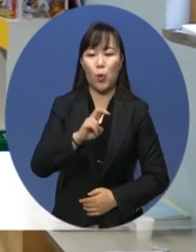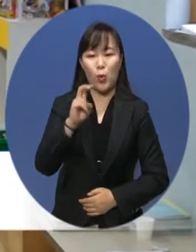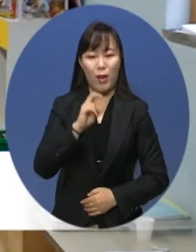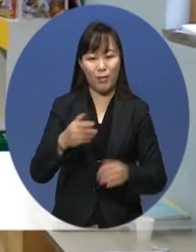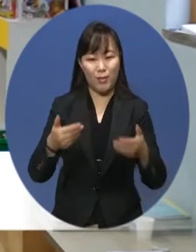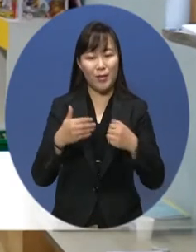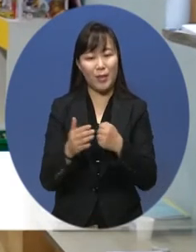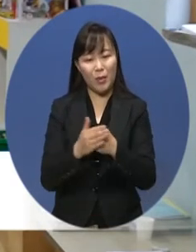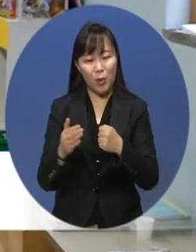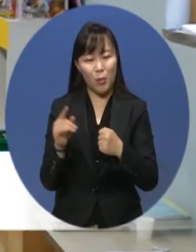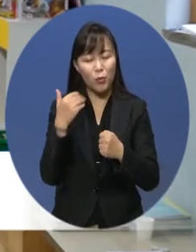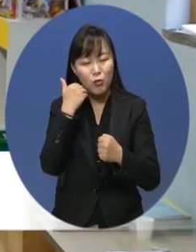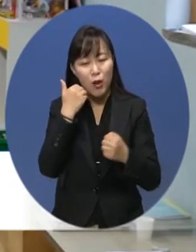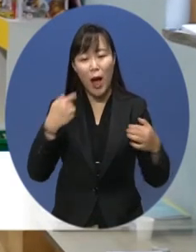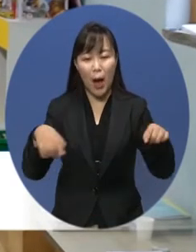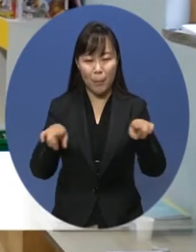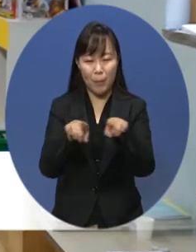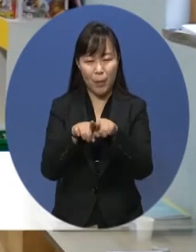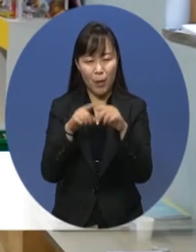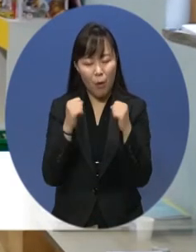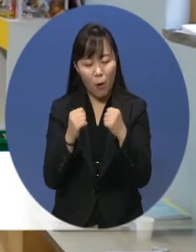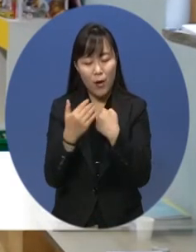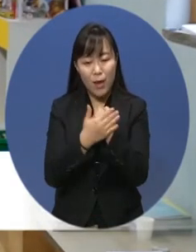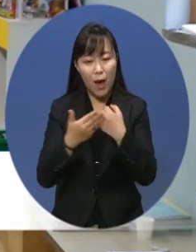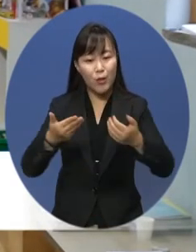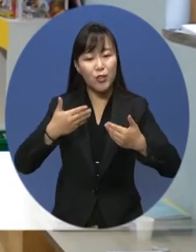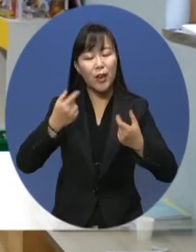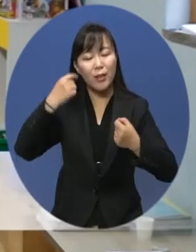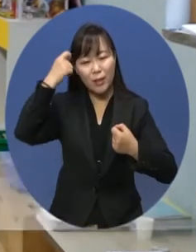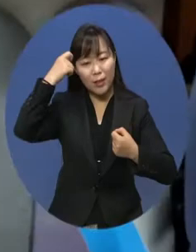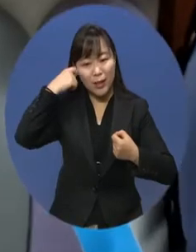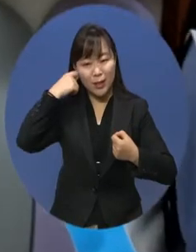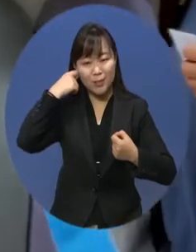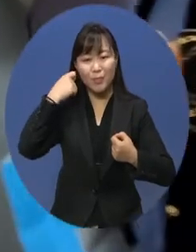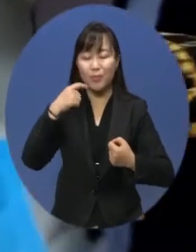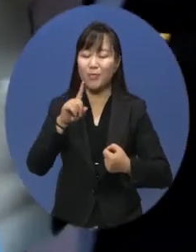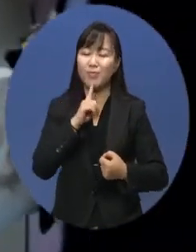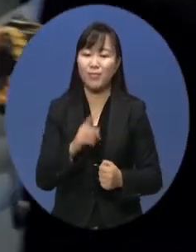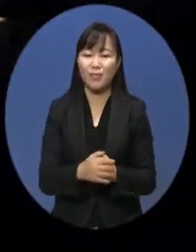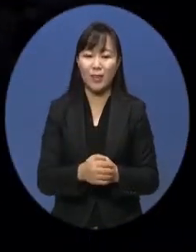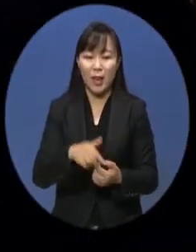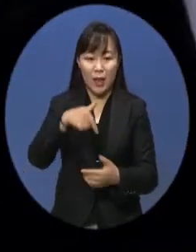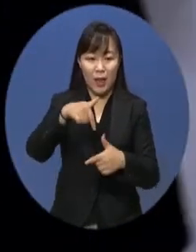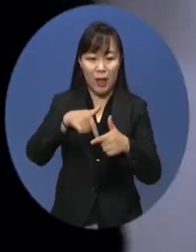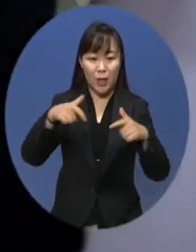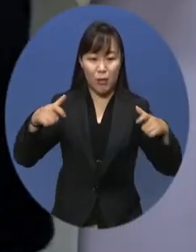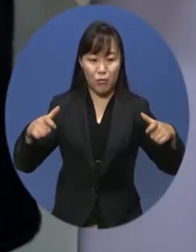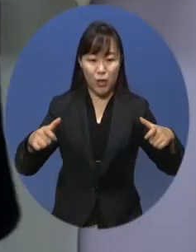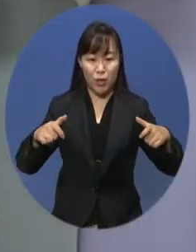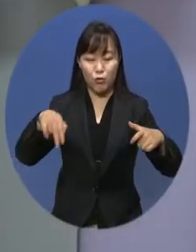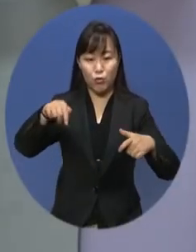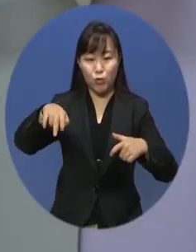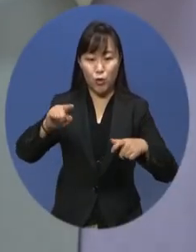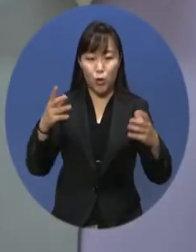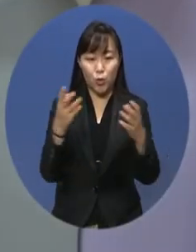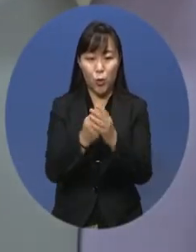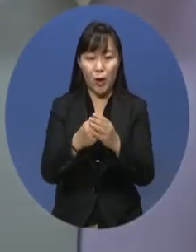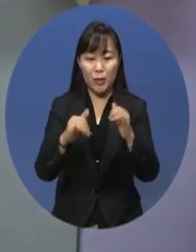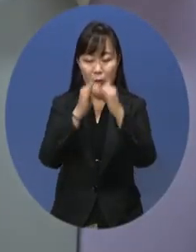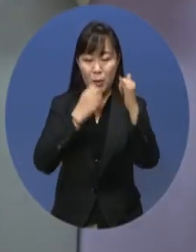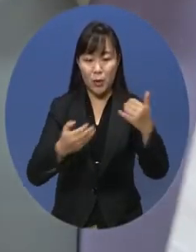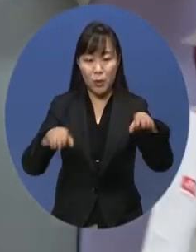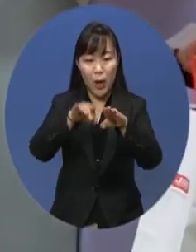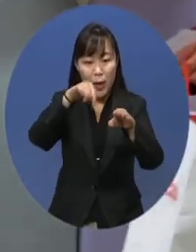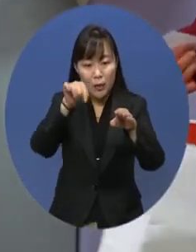노래도 불러줘서 뭔가 같이 누군가 있어서 챙겨주는 느낌인 것 같다. 강남구 수서종합사회복지관에서는 단지